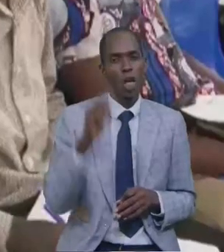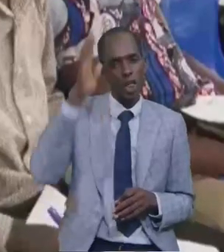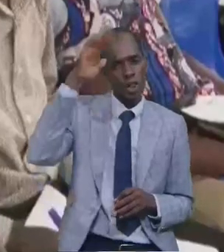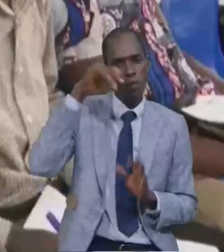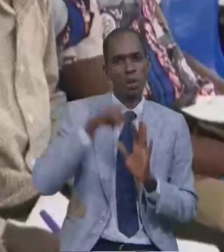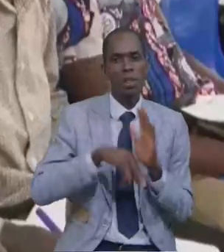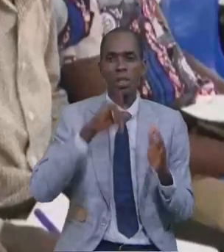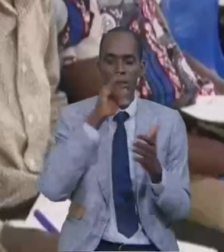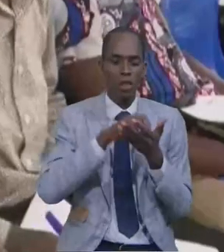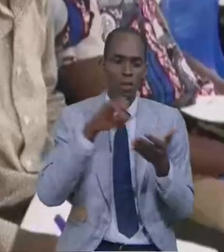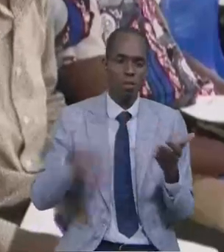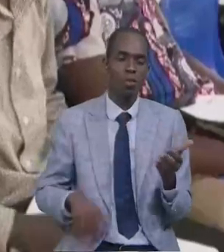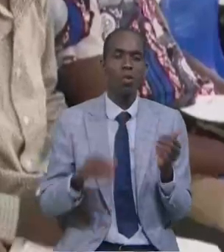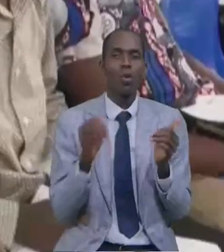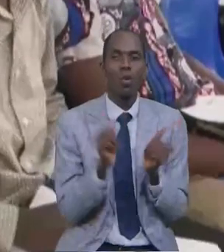En